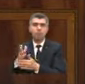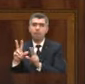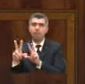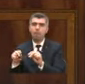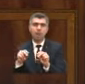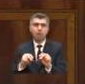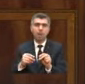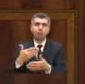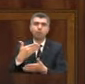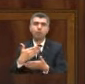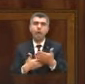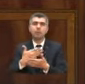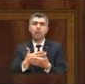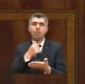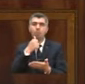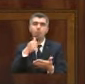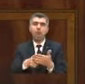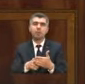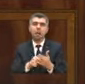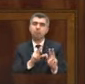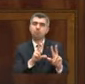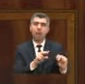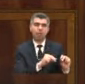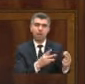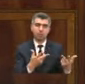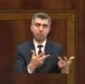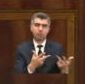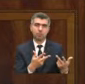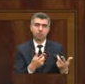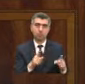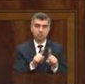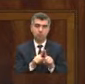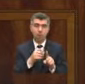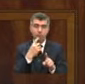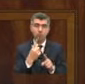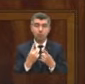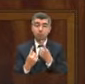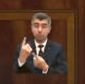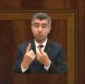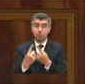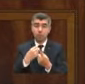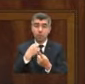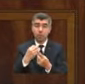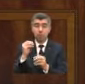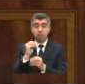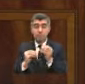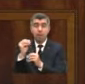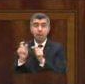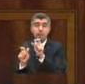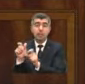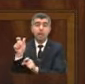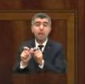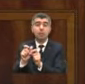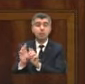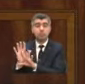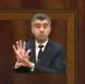شهادة الاحتياج ولات هذيك البطاقة ديال الرميد، لأنه تم بيع الأوهام والرفع من الطلب دون أدنى انعكاس إيجابي